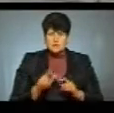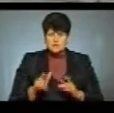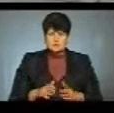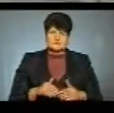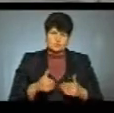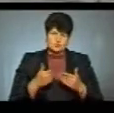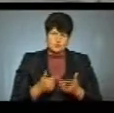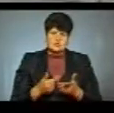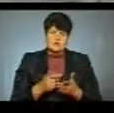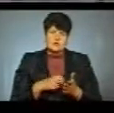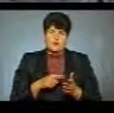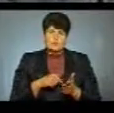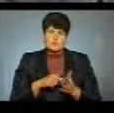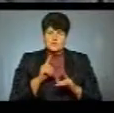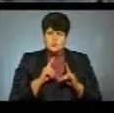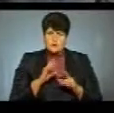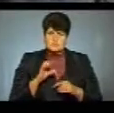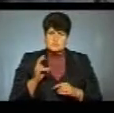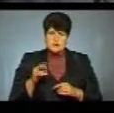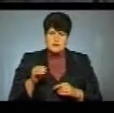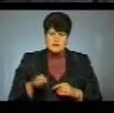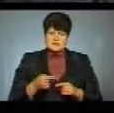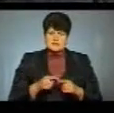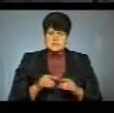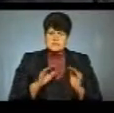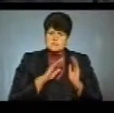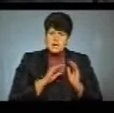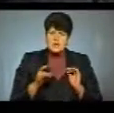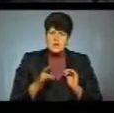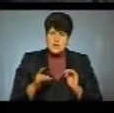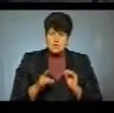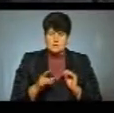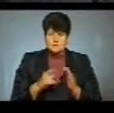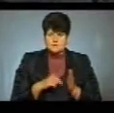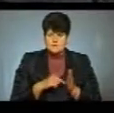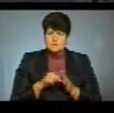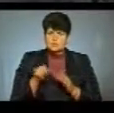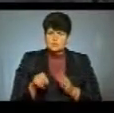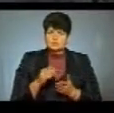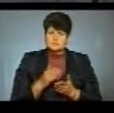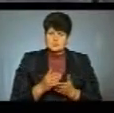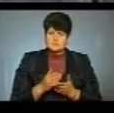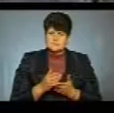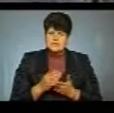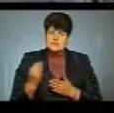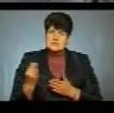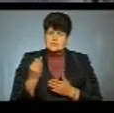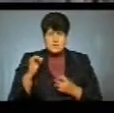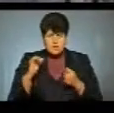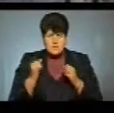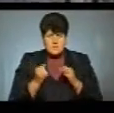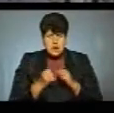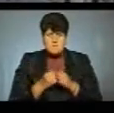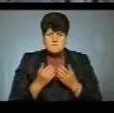до міськради Скалата. То є спальний район Скалата. Тут знаходяться історичні